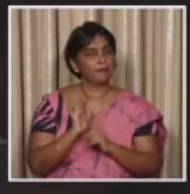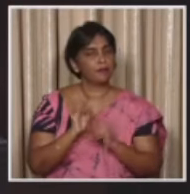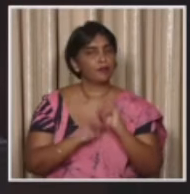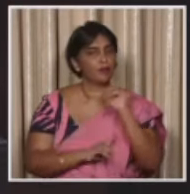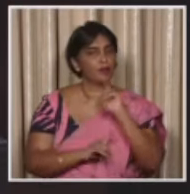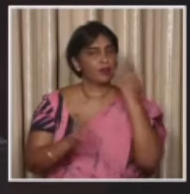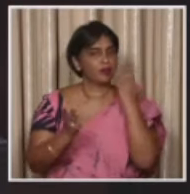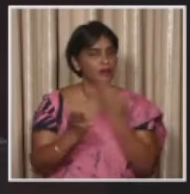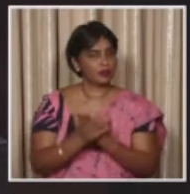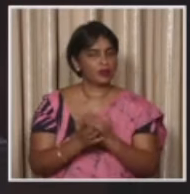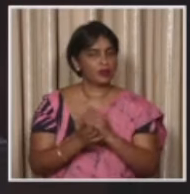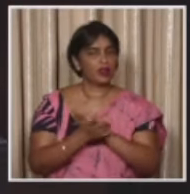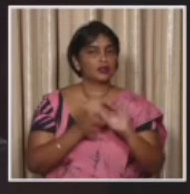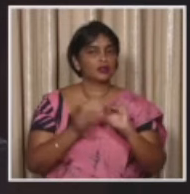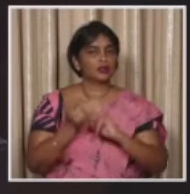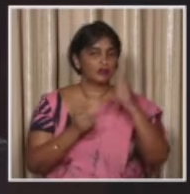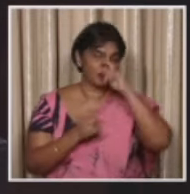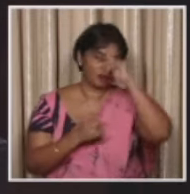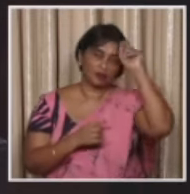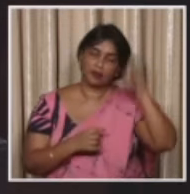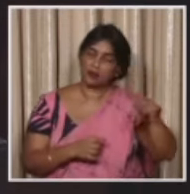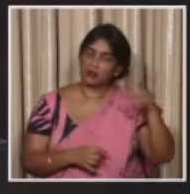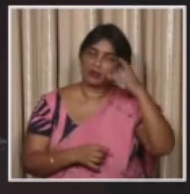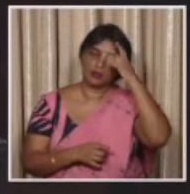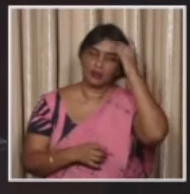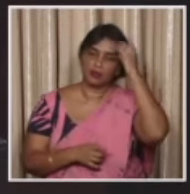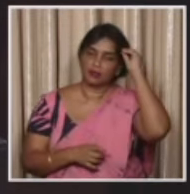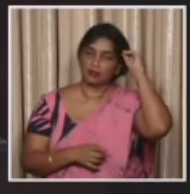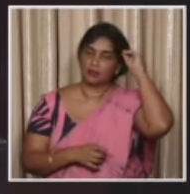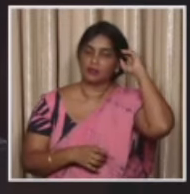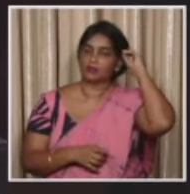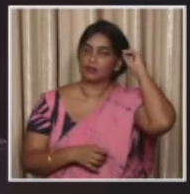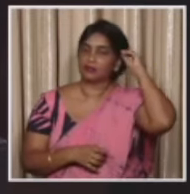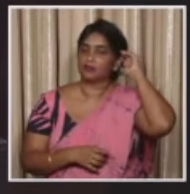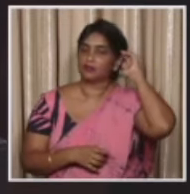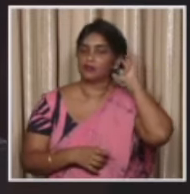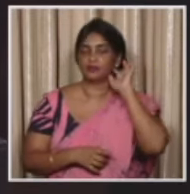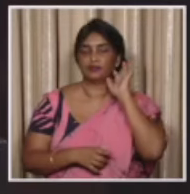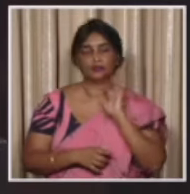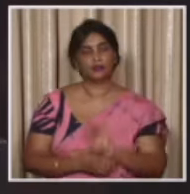පාර්ලිමේන්තුවට ආපු වෙලාවේ හර්ෂ ඩිසිල්ව මැතිතුමා ඉදිරිපත් කරා